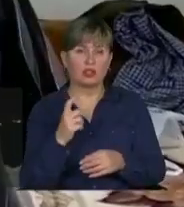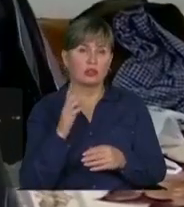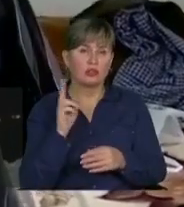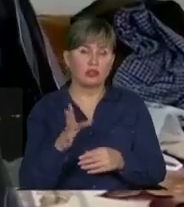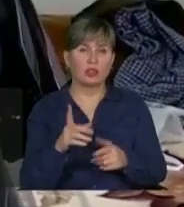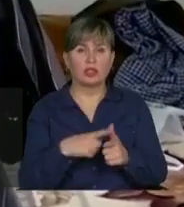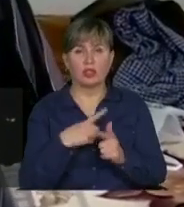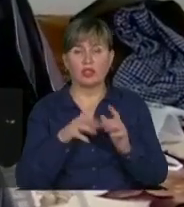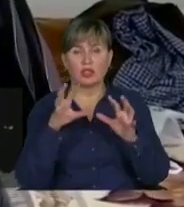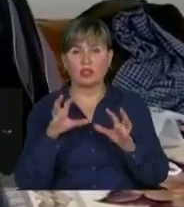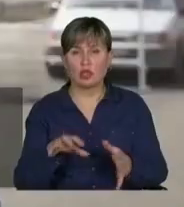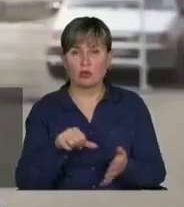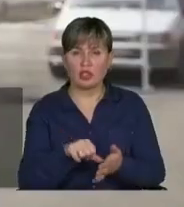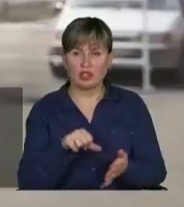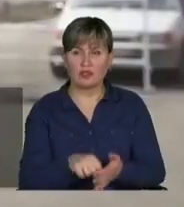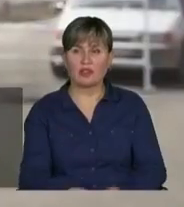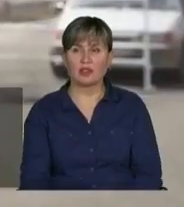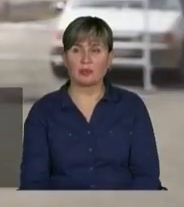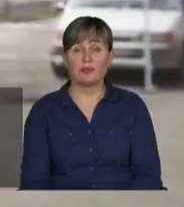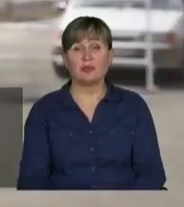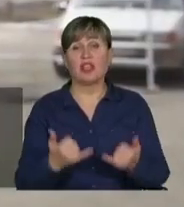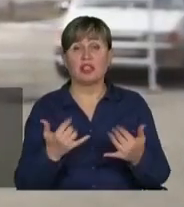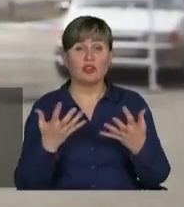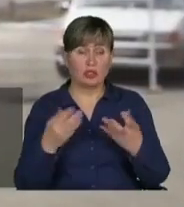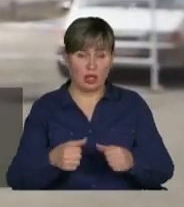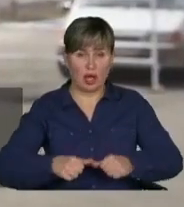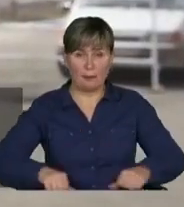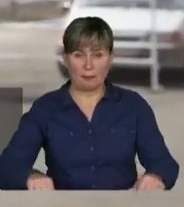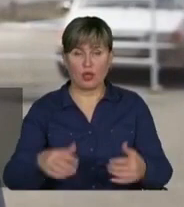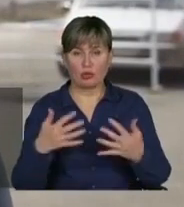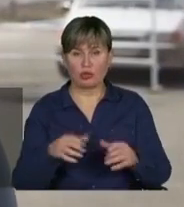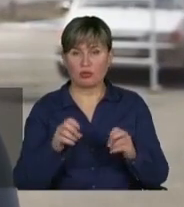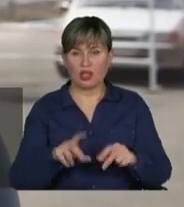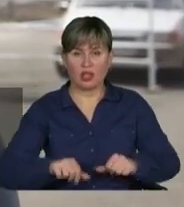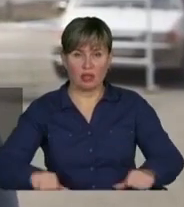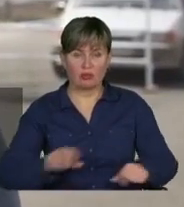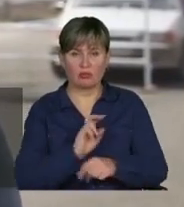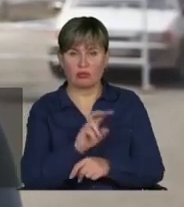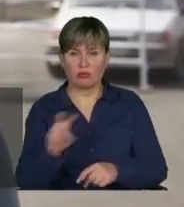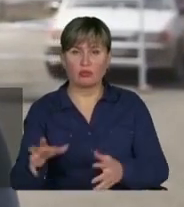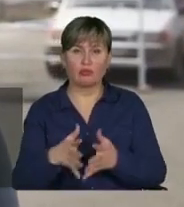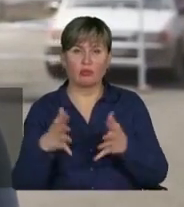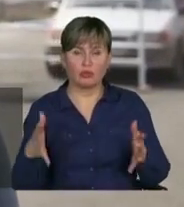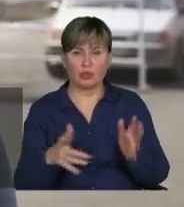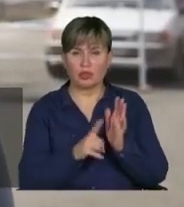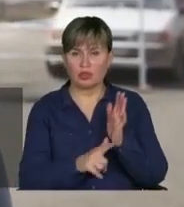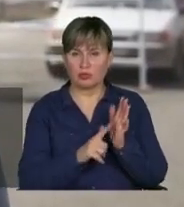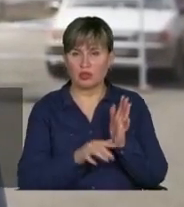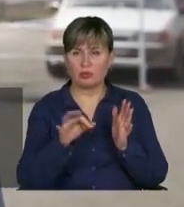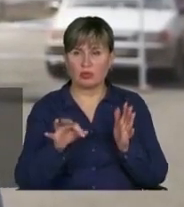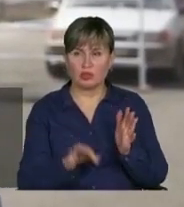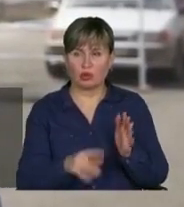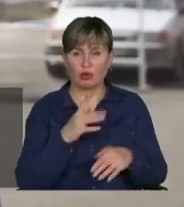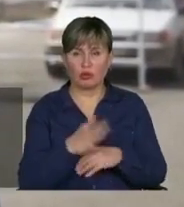или законных представителей. На сегодняшний день комиссии, уже специальная комиссия обошла где-то более 70%, это